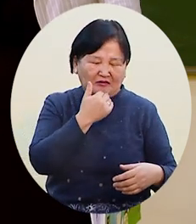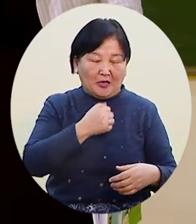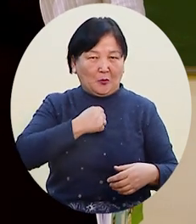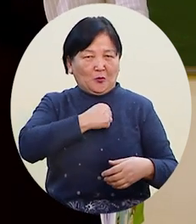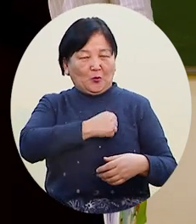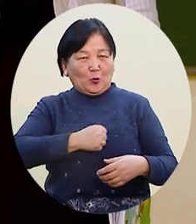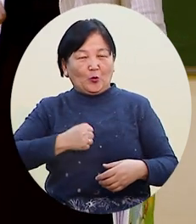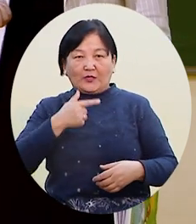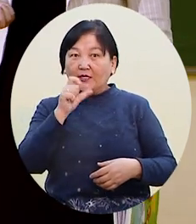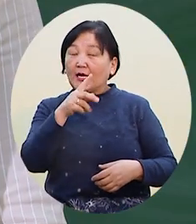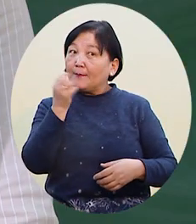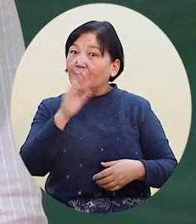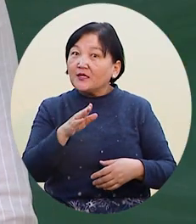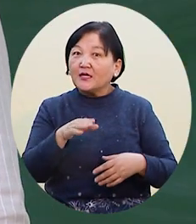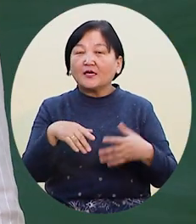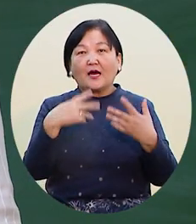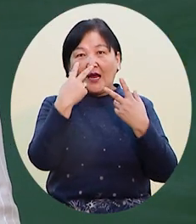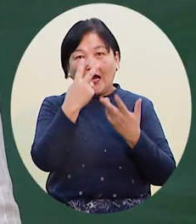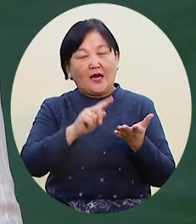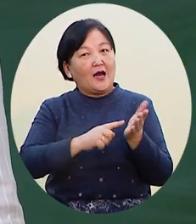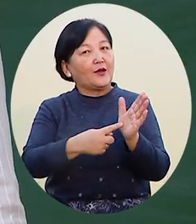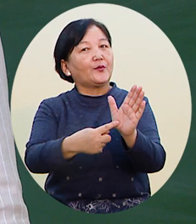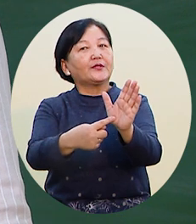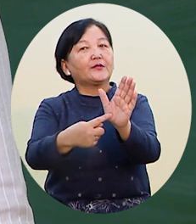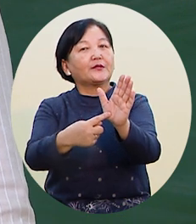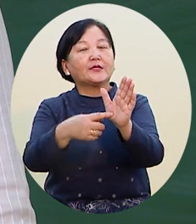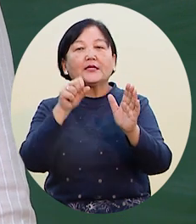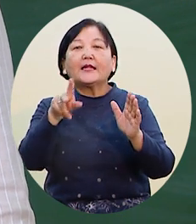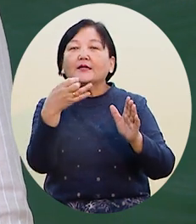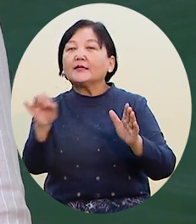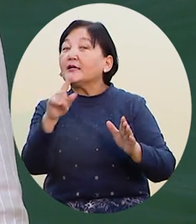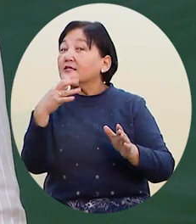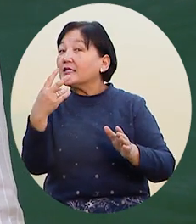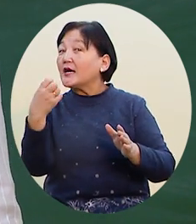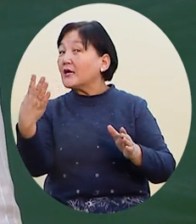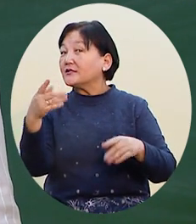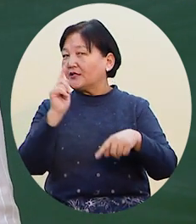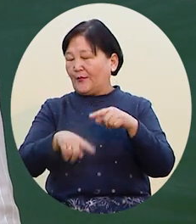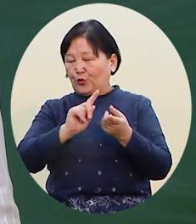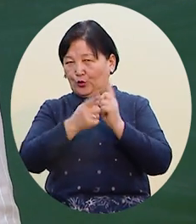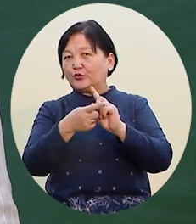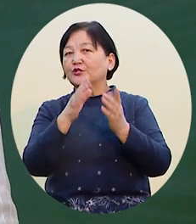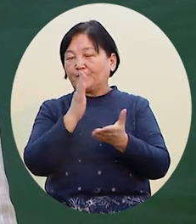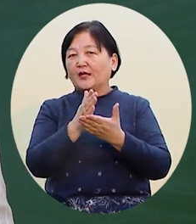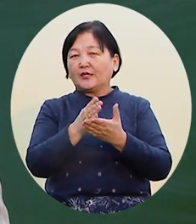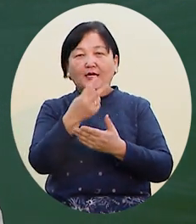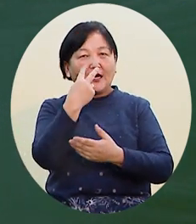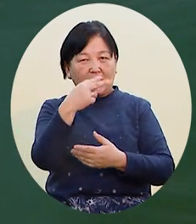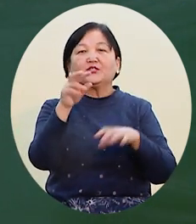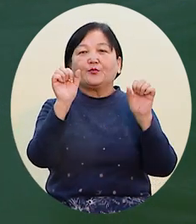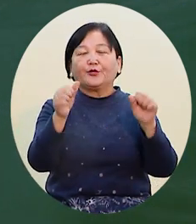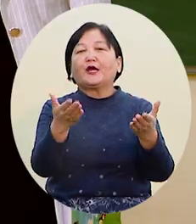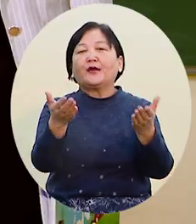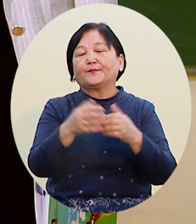уурлан гих мэт үйлдэлүүдийг хийж байна. Энэ үйлээс нь алагдаан зан чанар хэрхэн өөрчлөгдөж, зан төрхийн хувьд өөрчлөлт орж байгааг бид